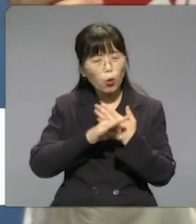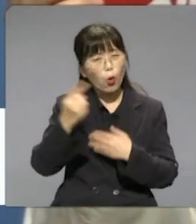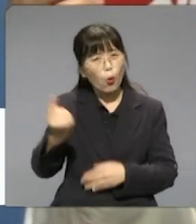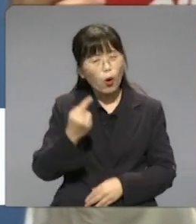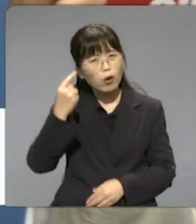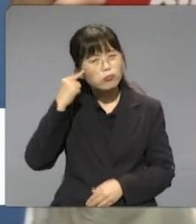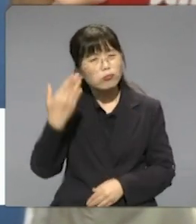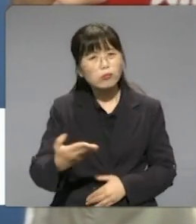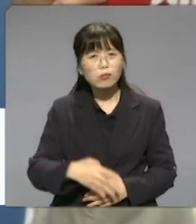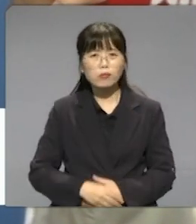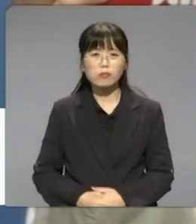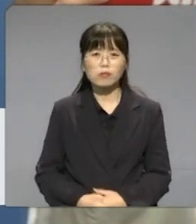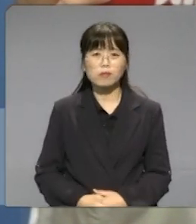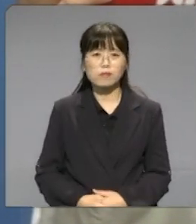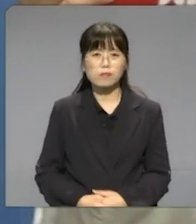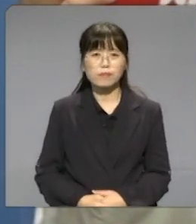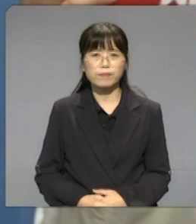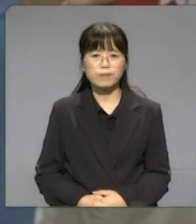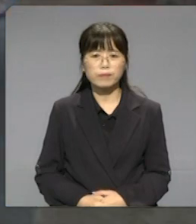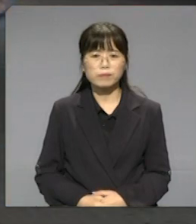과연 왔을까요?